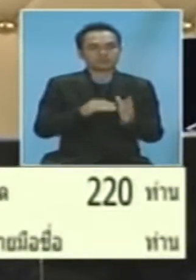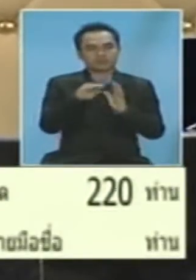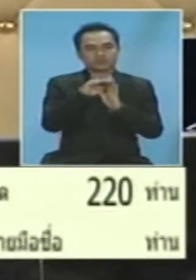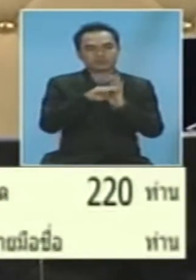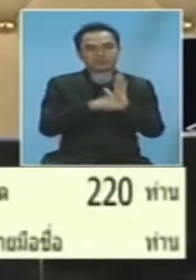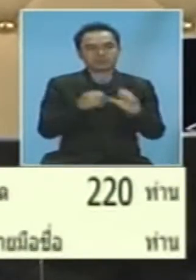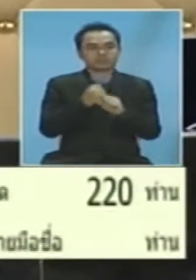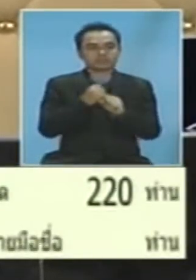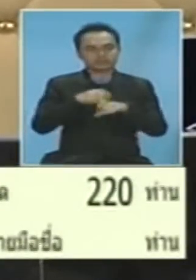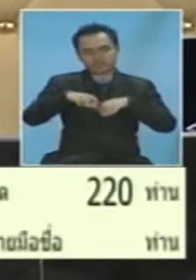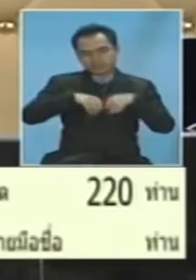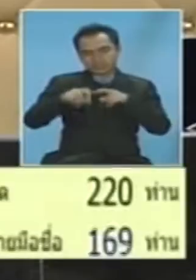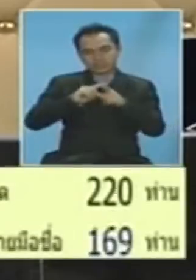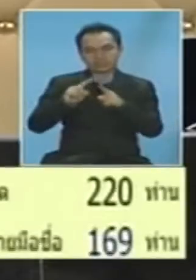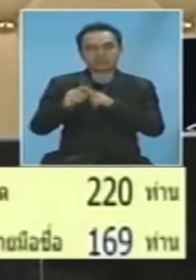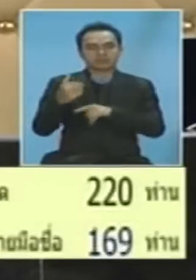ำในเรื่อง PowerPoint นะครับ